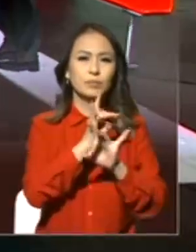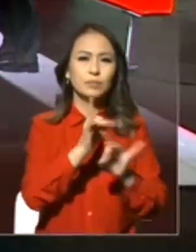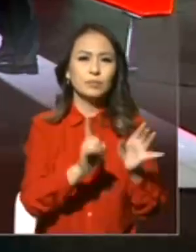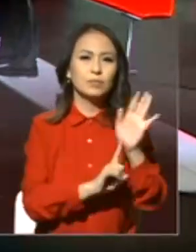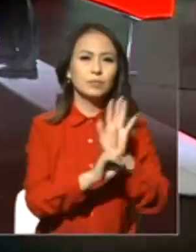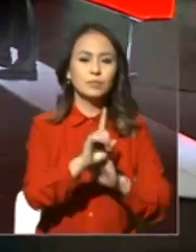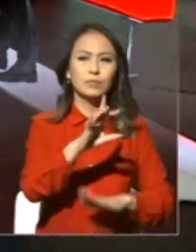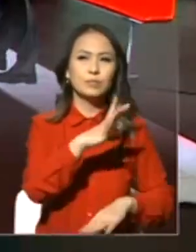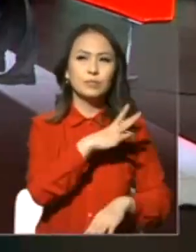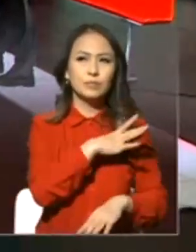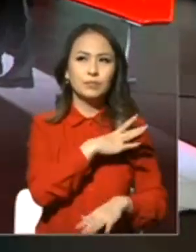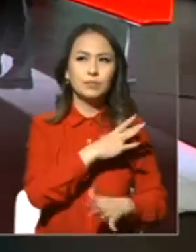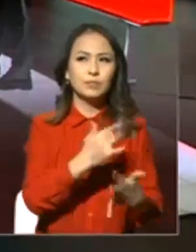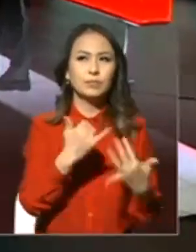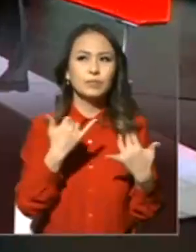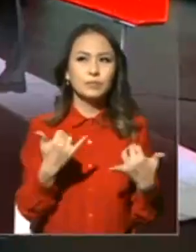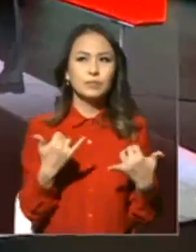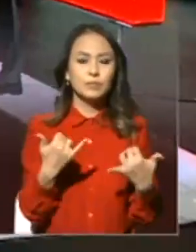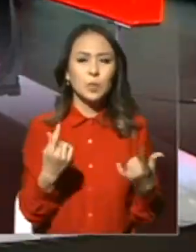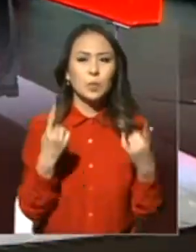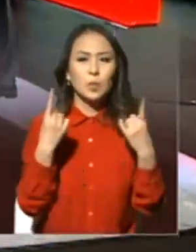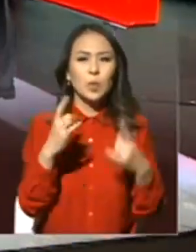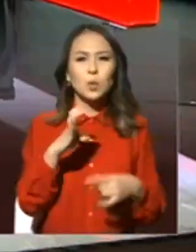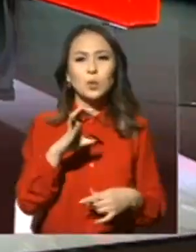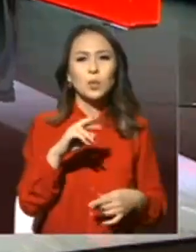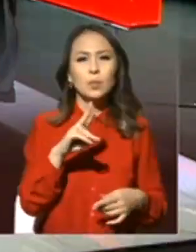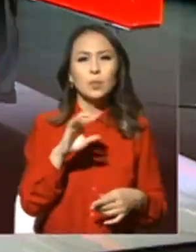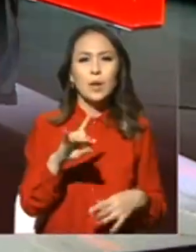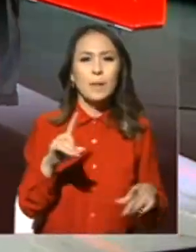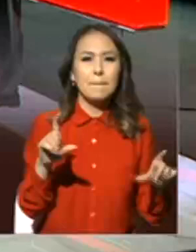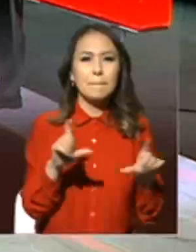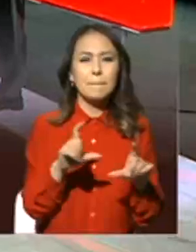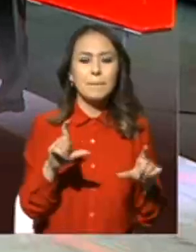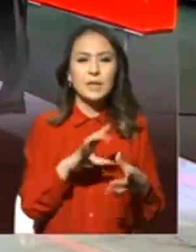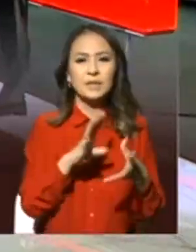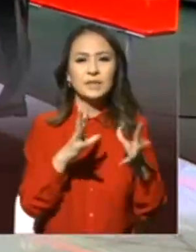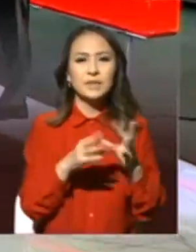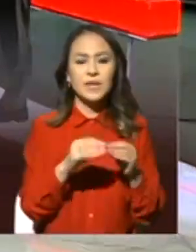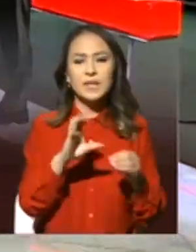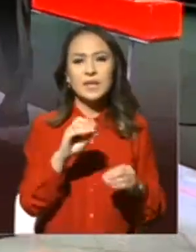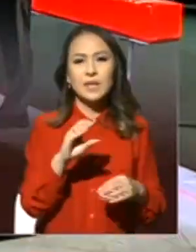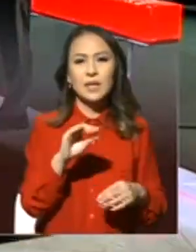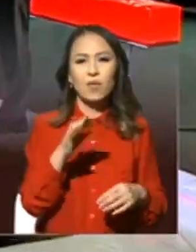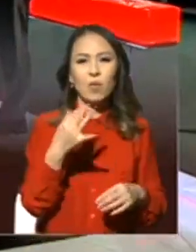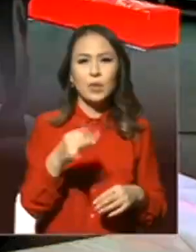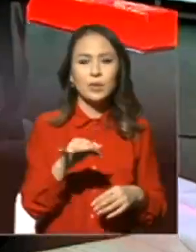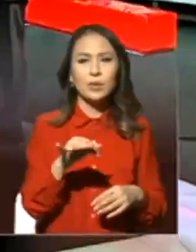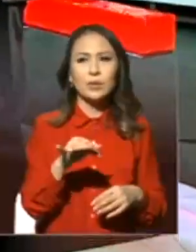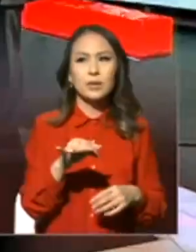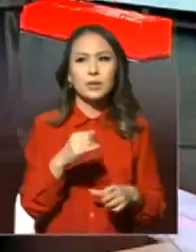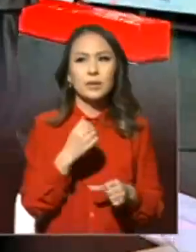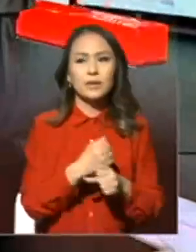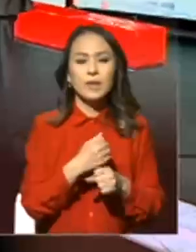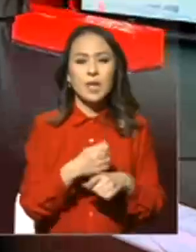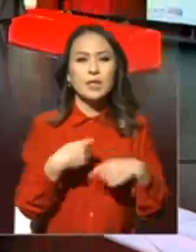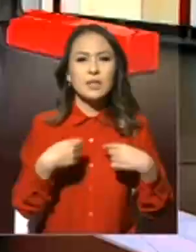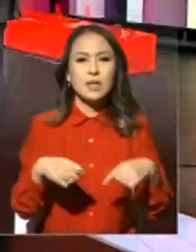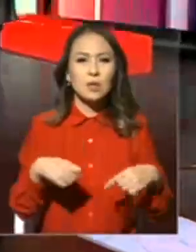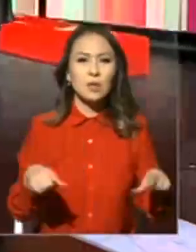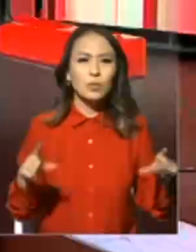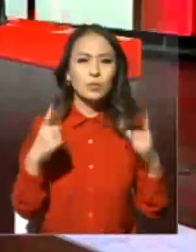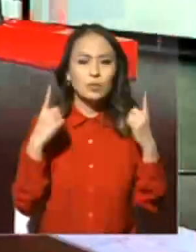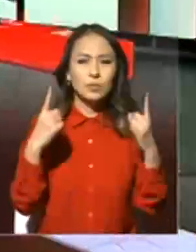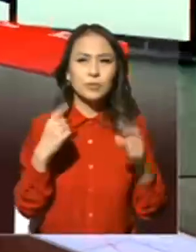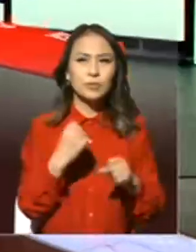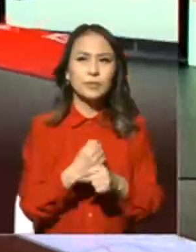бастадық оған. Қазір осы үлкен супермаркеттер, сетевой маркет дейміз ғой, сетевой сауда жерлері, да.